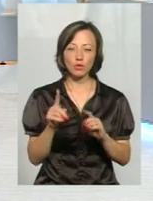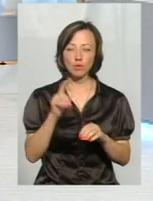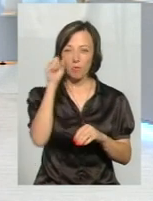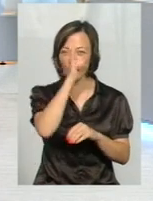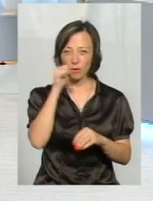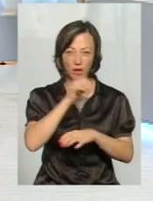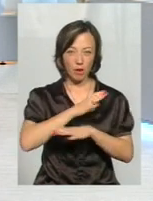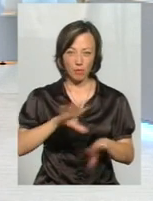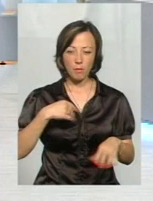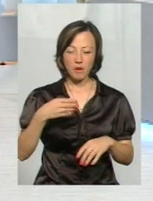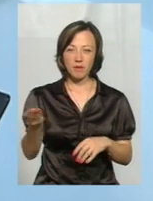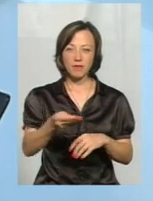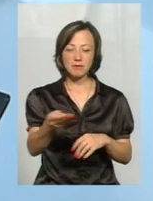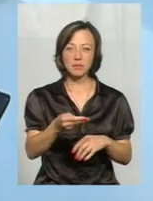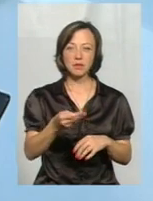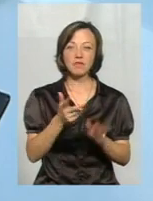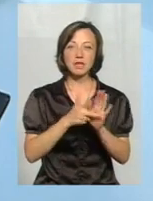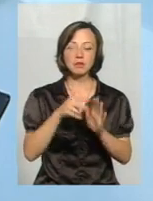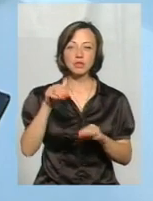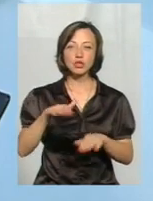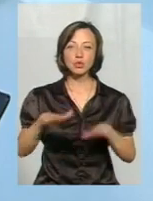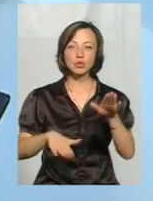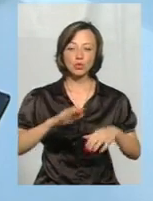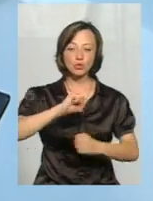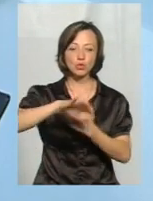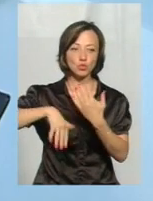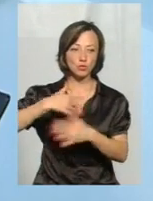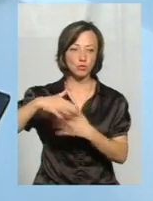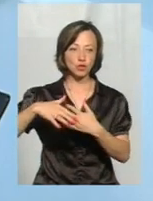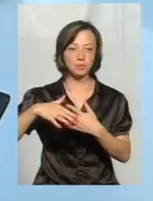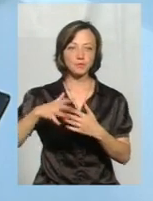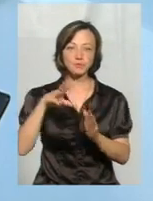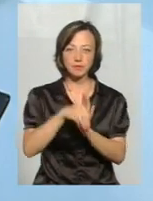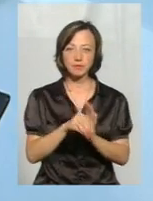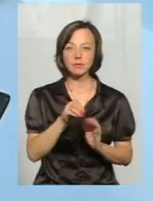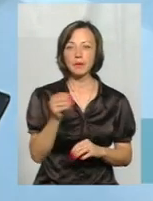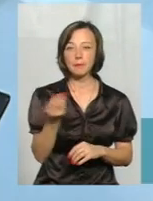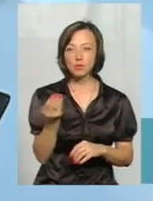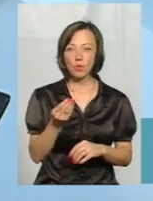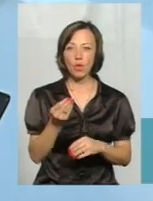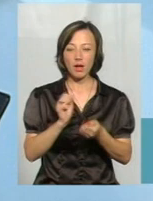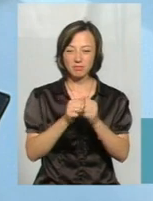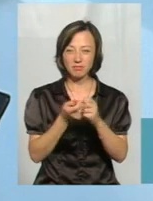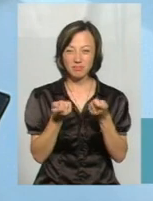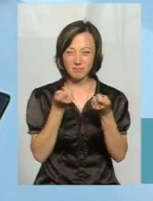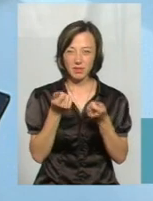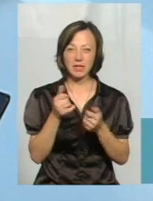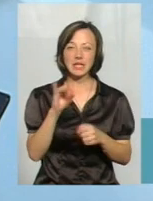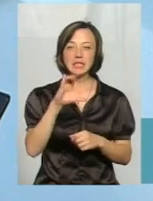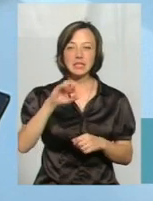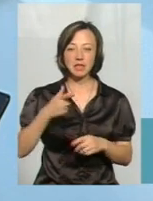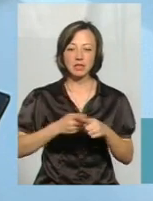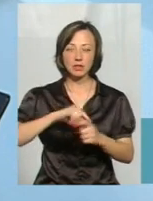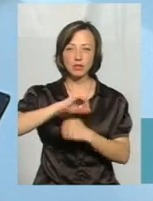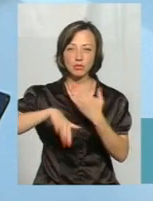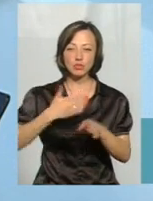боротьби з ожеледицею більше 8 тисяч тонн суміші, в яку входить пісок, відсів і сіль. Ця суміш,